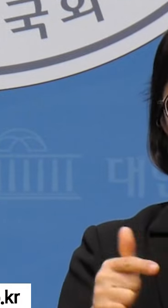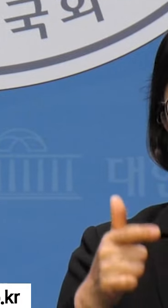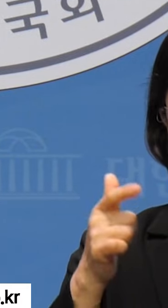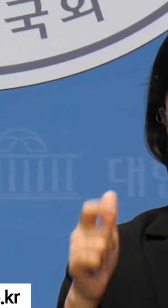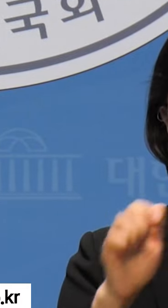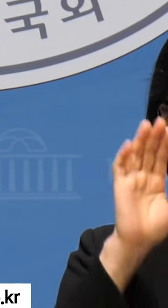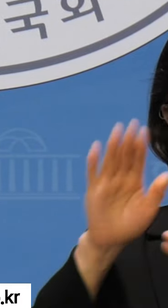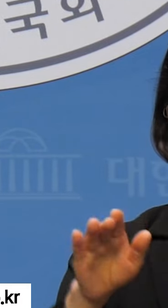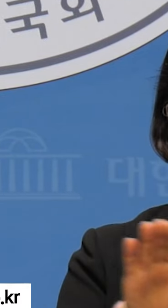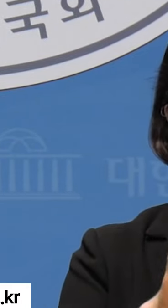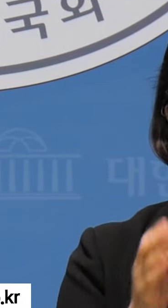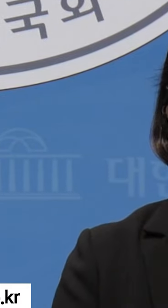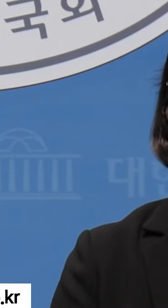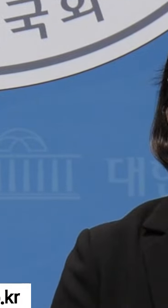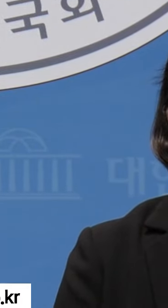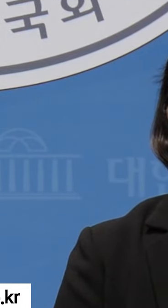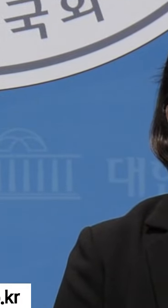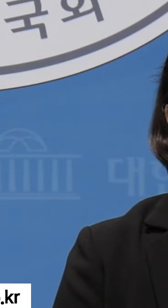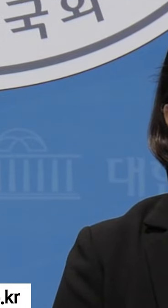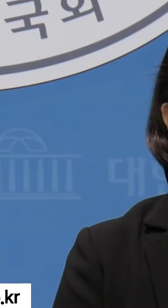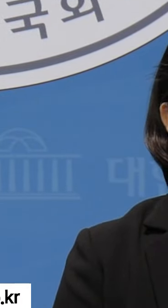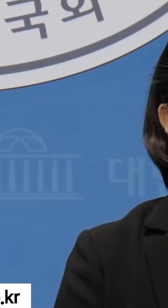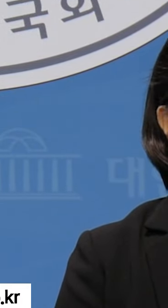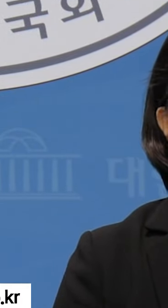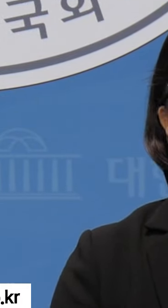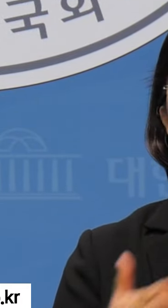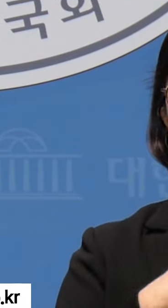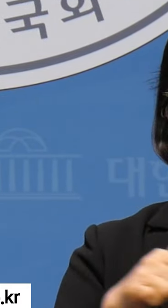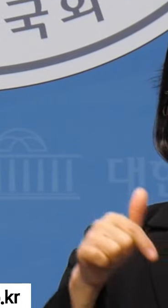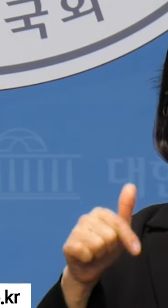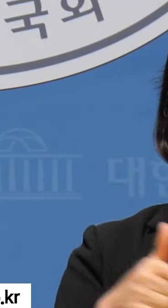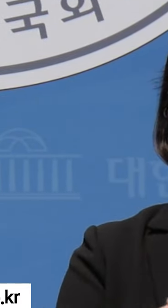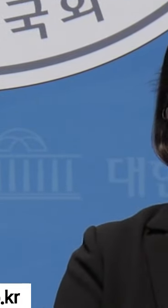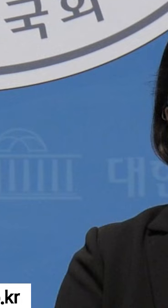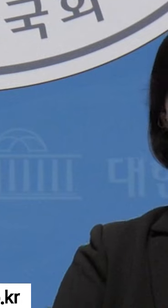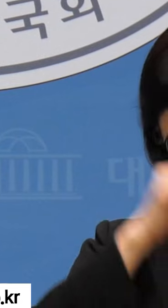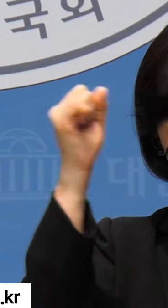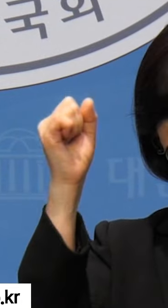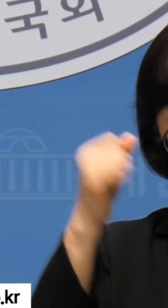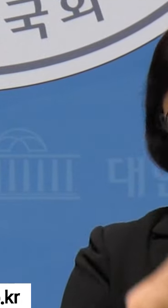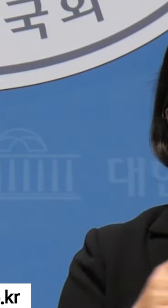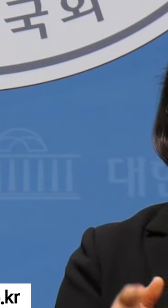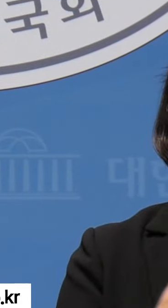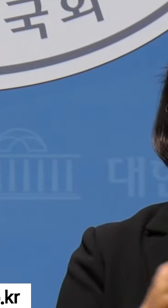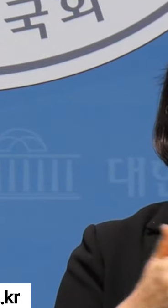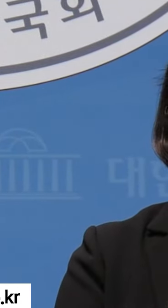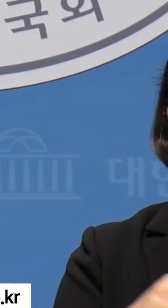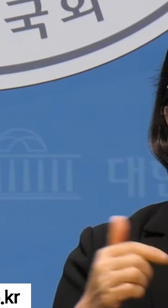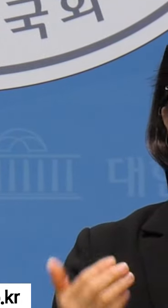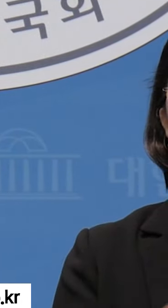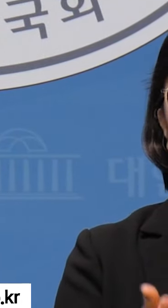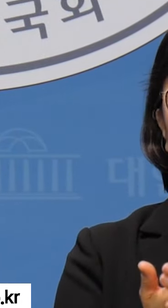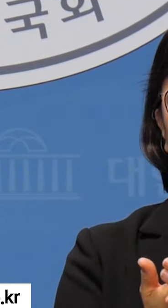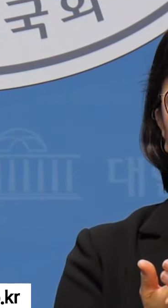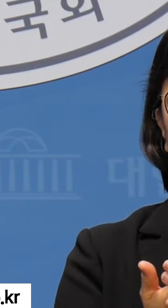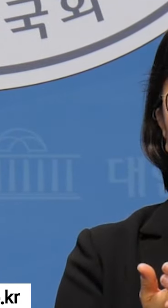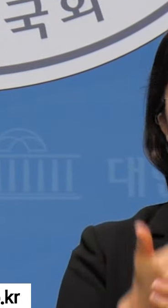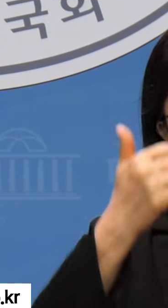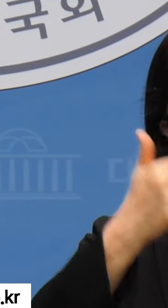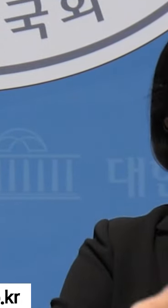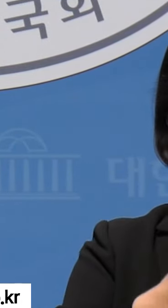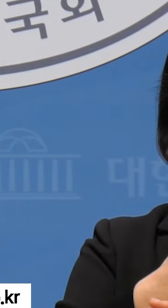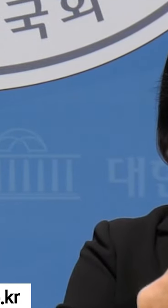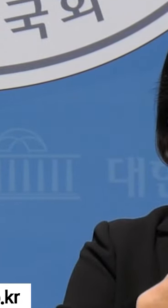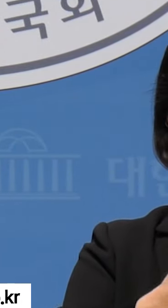미래를 열어가겠습니다. 저는 서구의 3선 의원이 되어 서구 검단 발전의 풍성한 꽃을 피우고